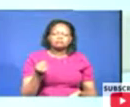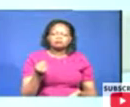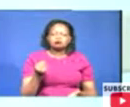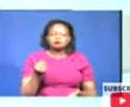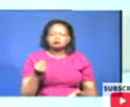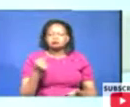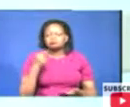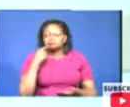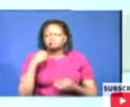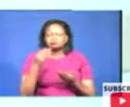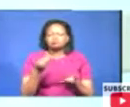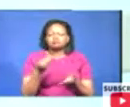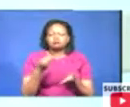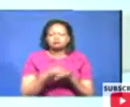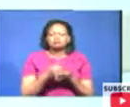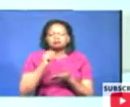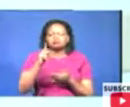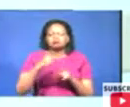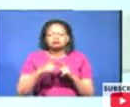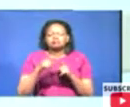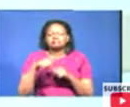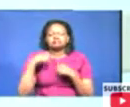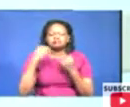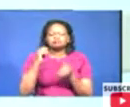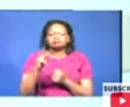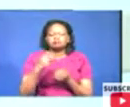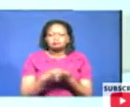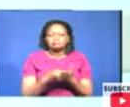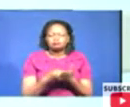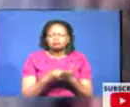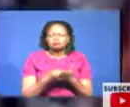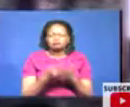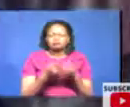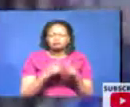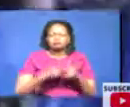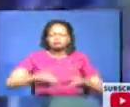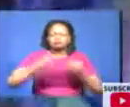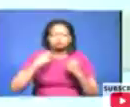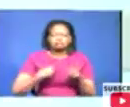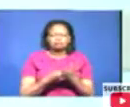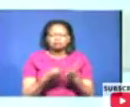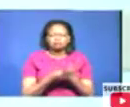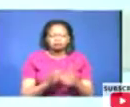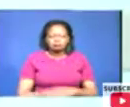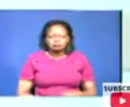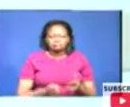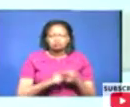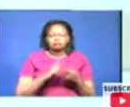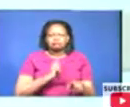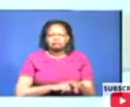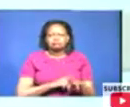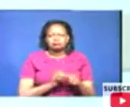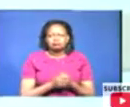hawezi patia hawa pesa kwa vile mi anapatia sisi pesa. Wakati dumebiri